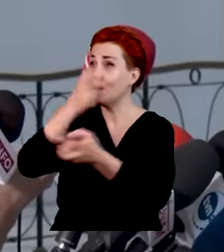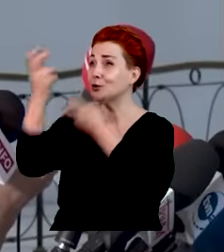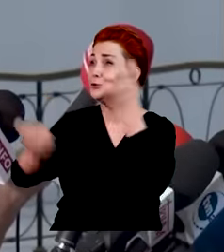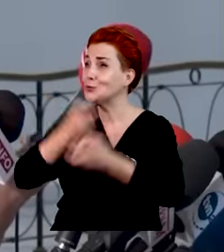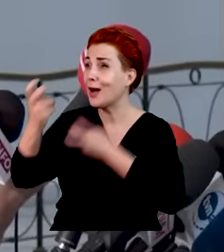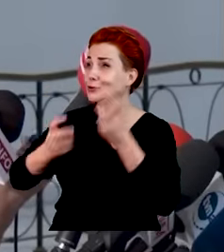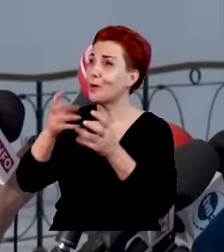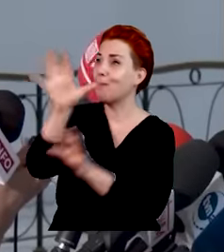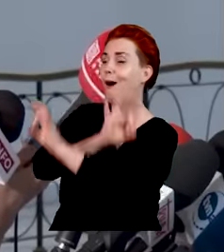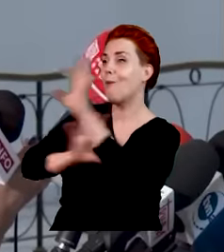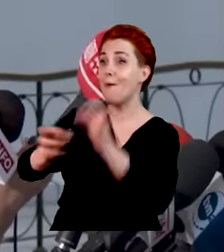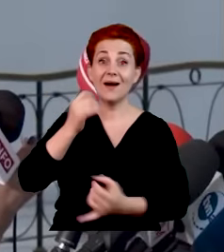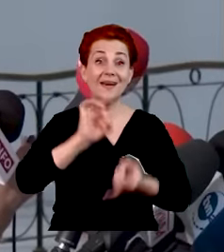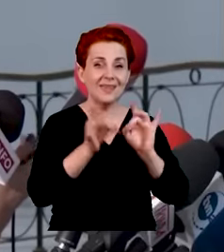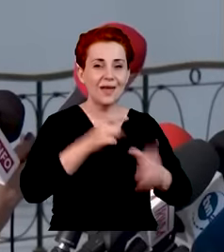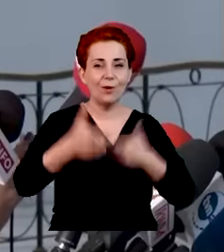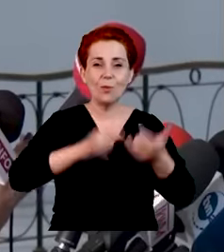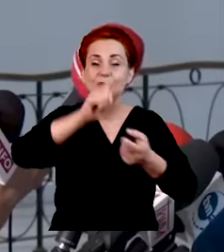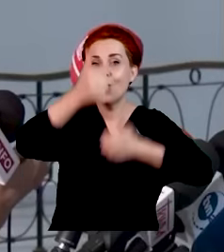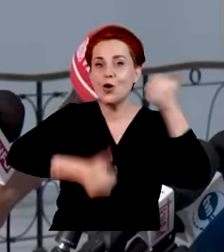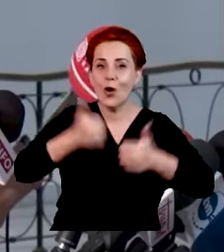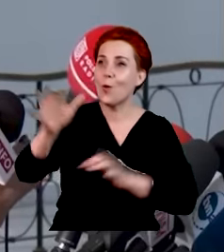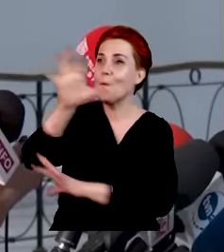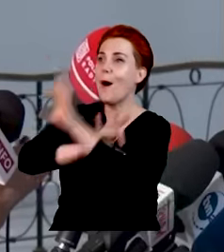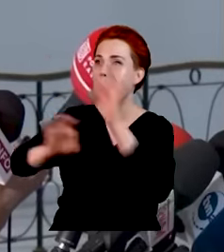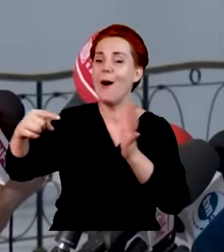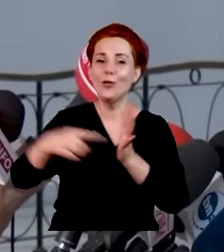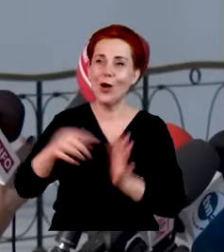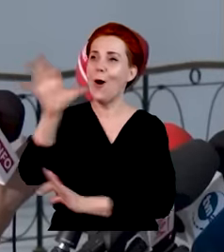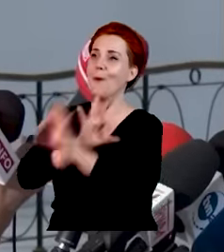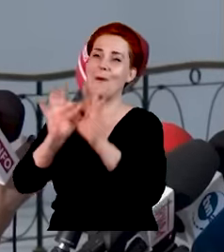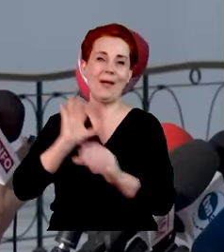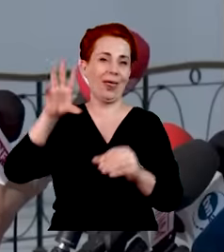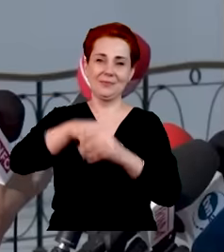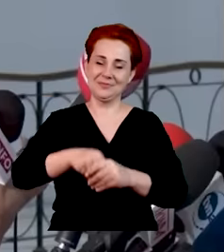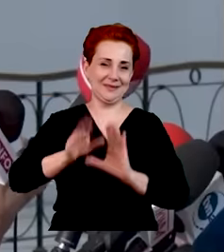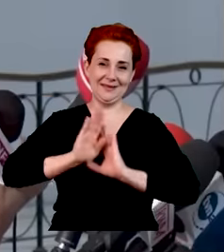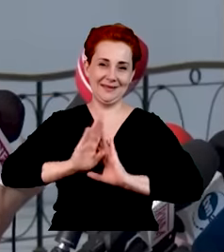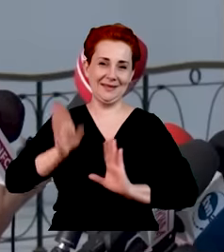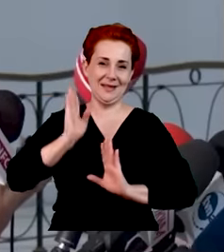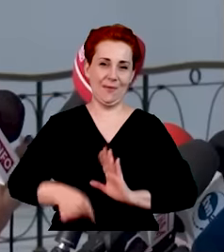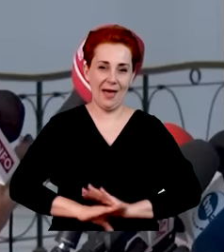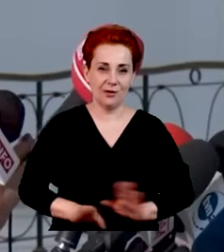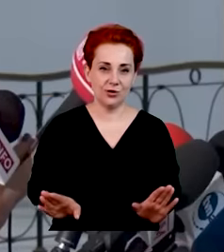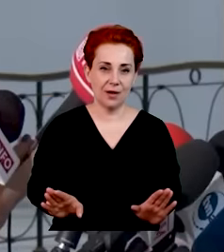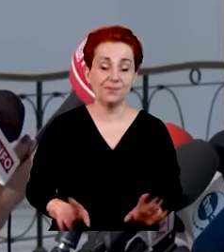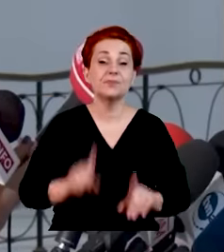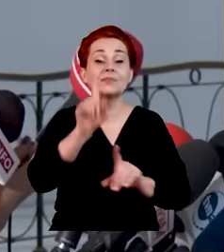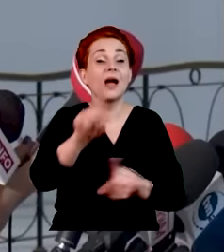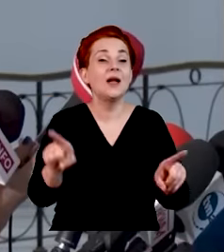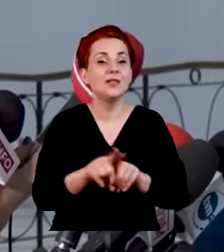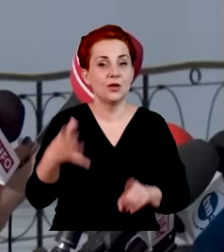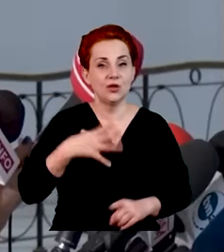konkurs w szukaniu wymówek to oni by znaleźli wymówkę żeby w tym konkursie nie wziąć udziału jednocześnie Zwróćmy uwagę na to że